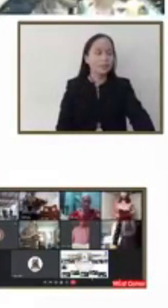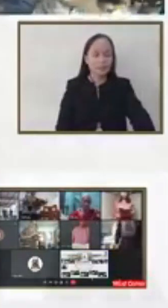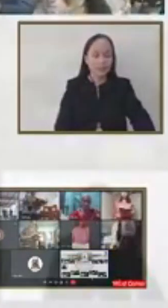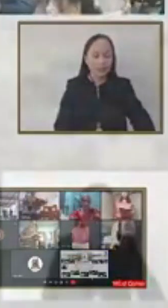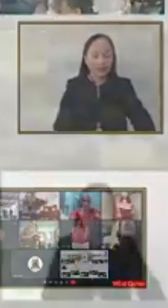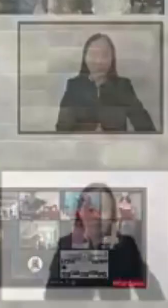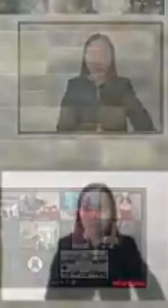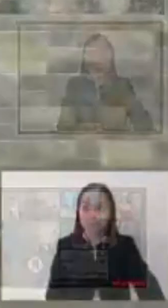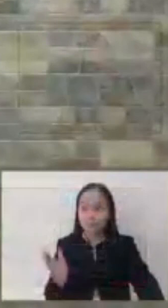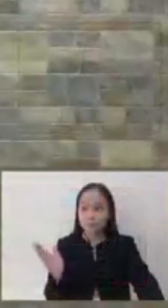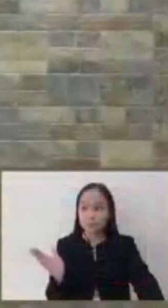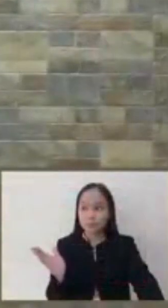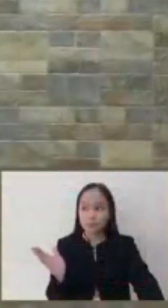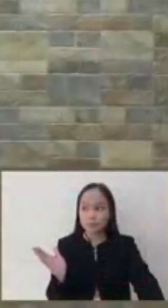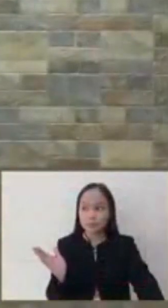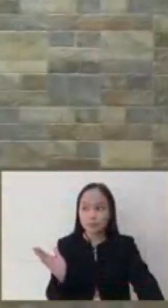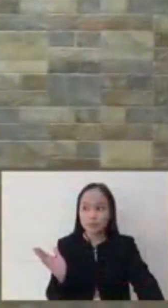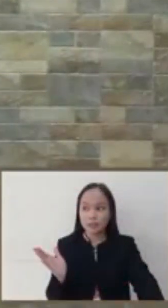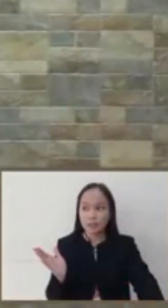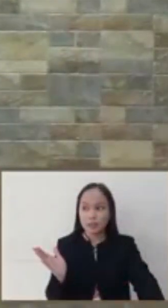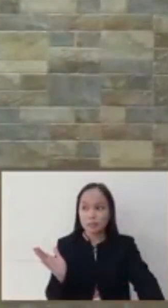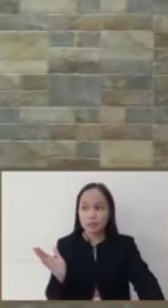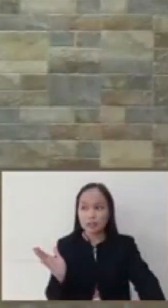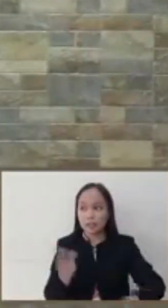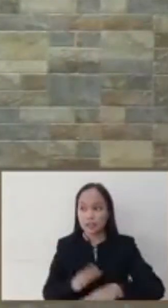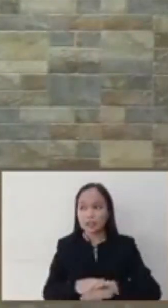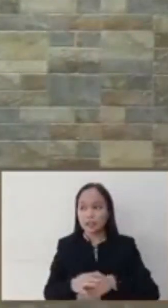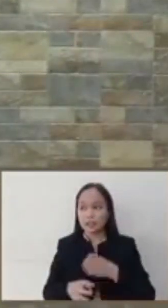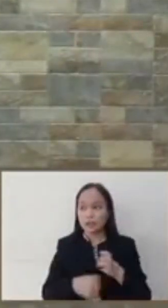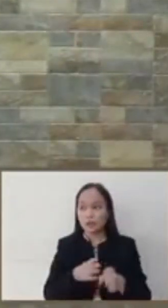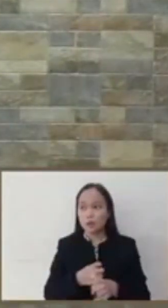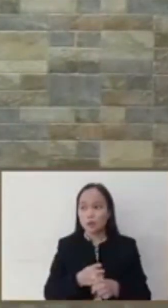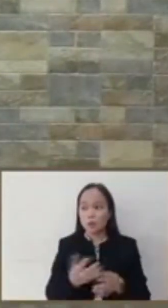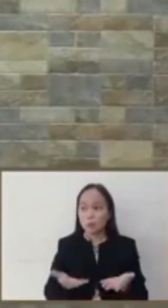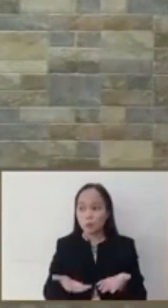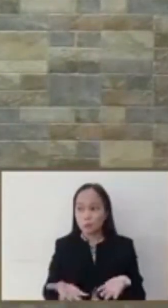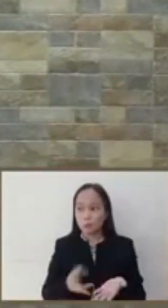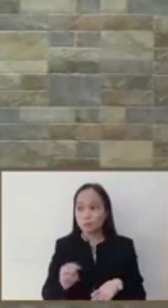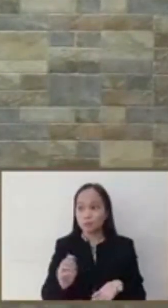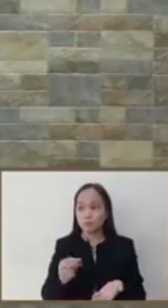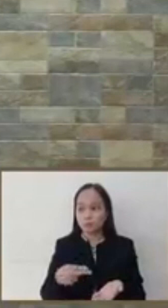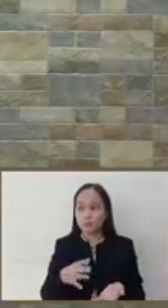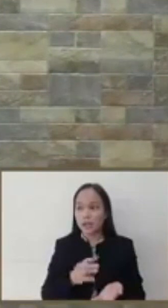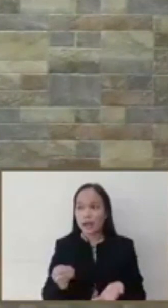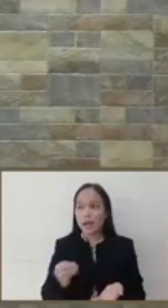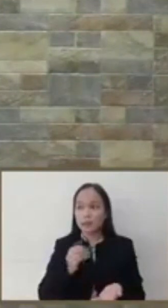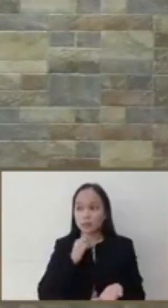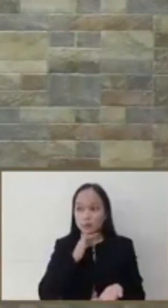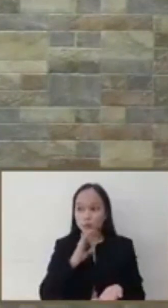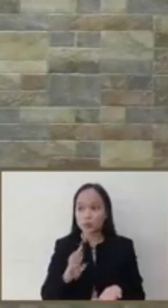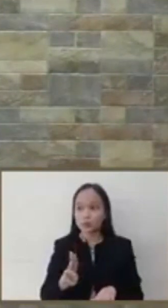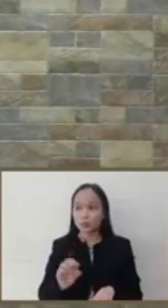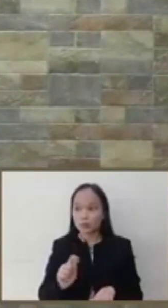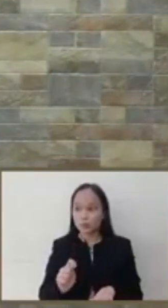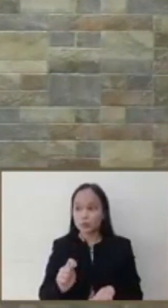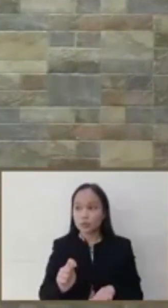Lay not up for yourselves treasures upon on earth, where moth